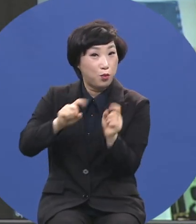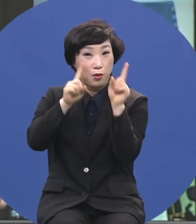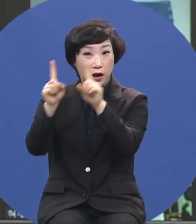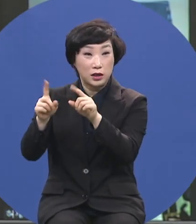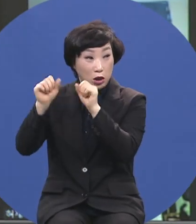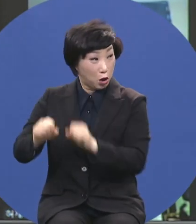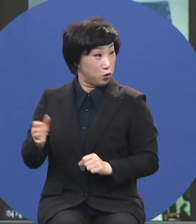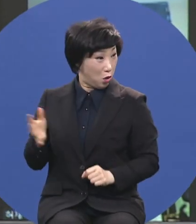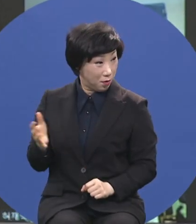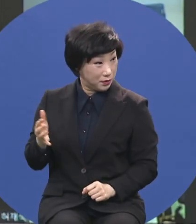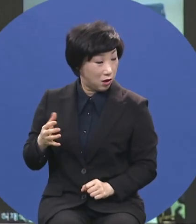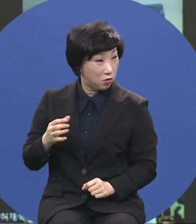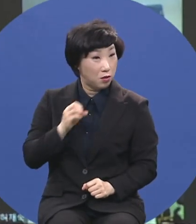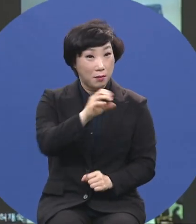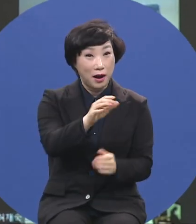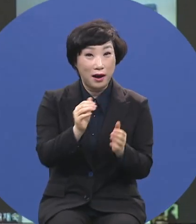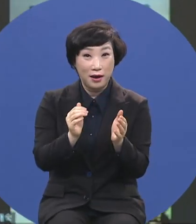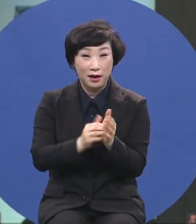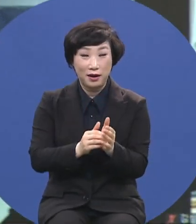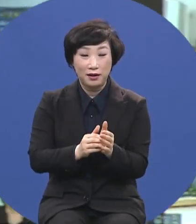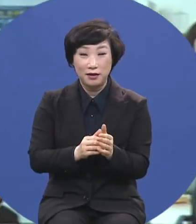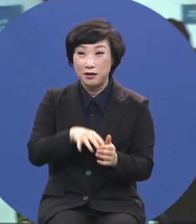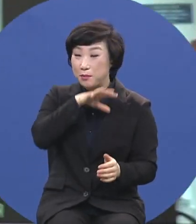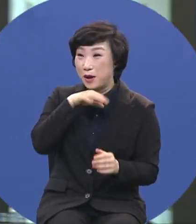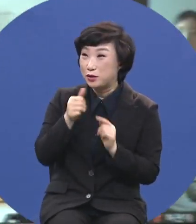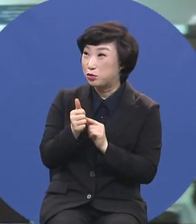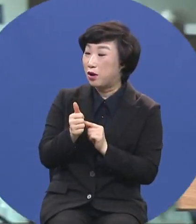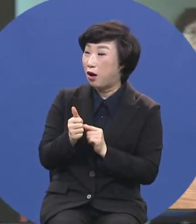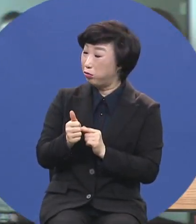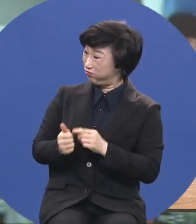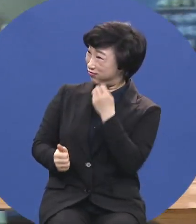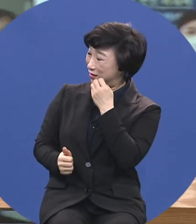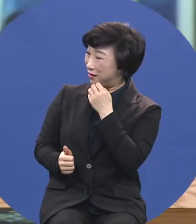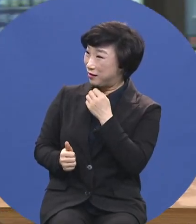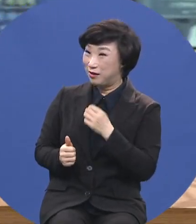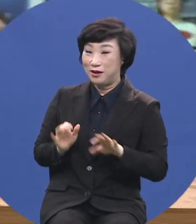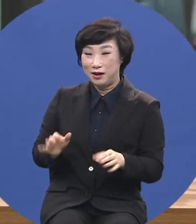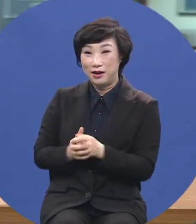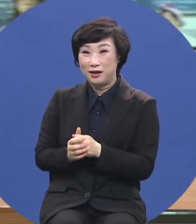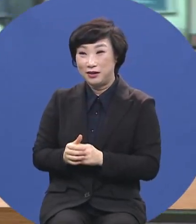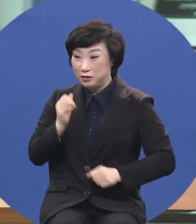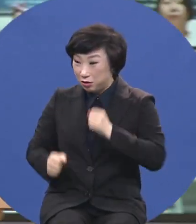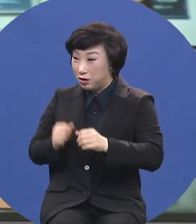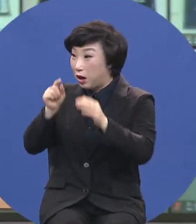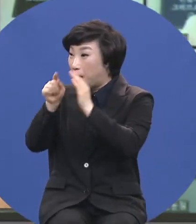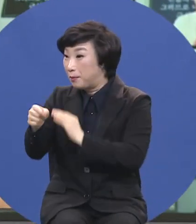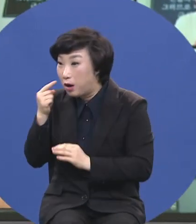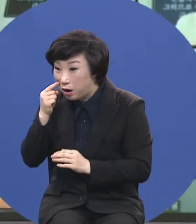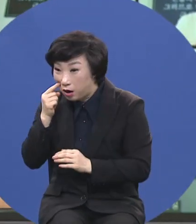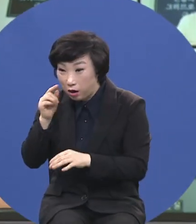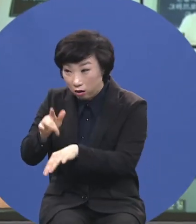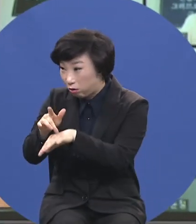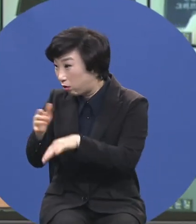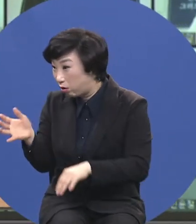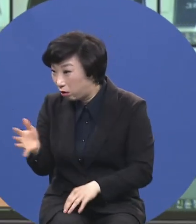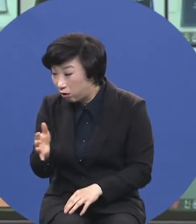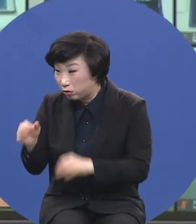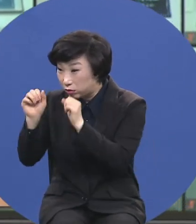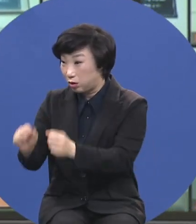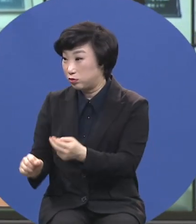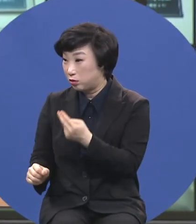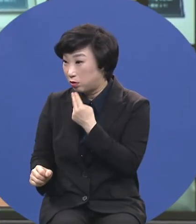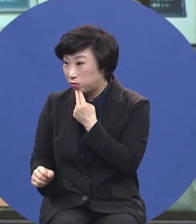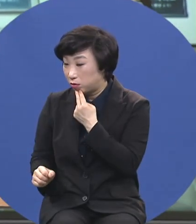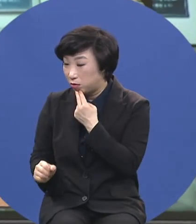안 계시다고 말했어요. 베드로가 쫓아가 봤어요. 가보니까 무덤에 안 계셔요. 그리고